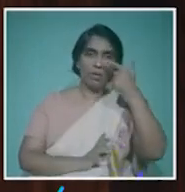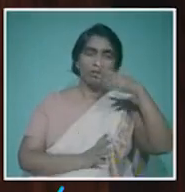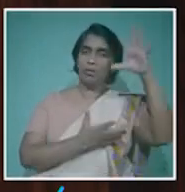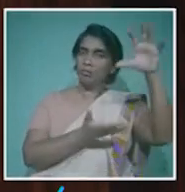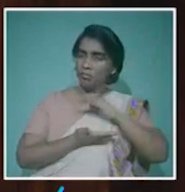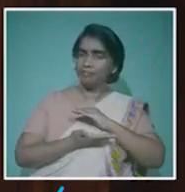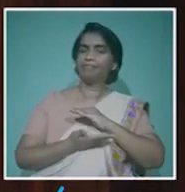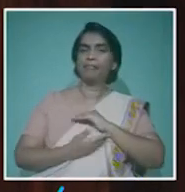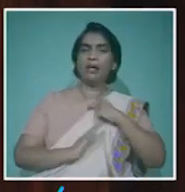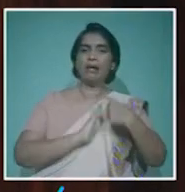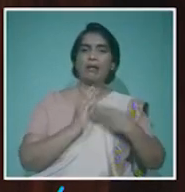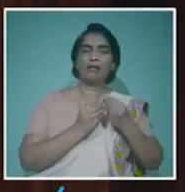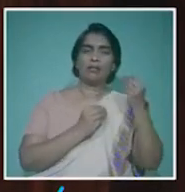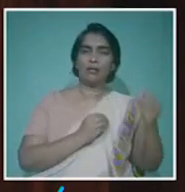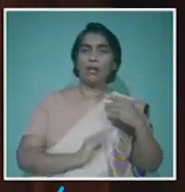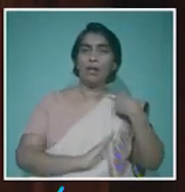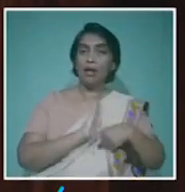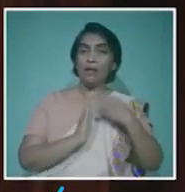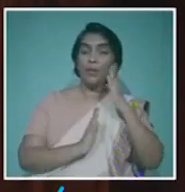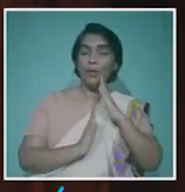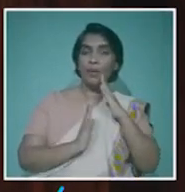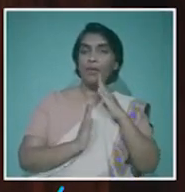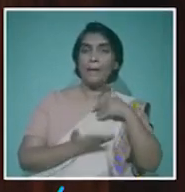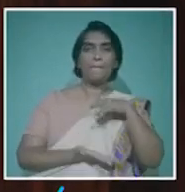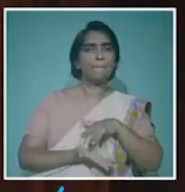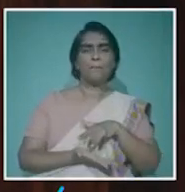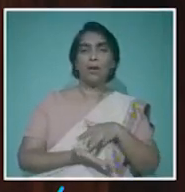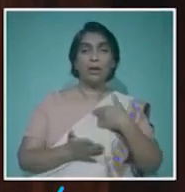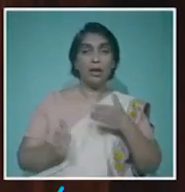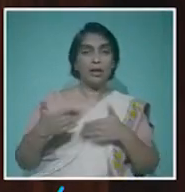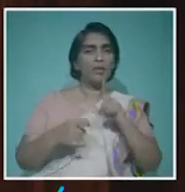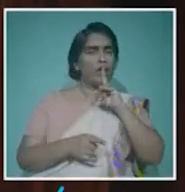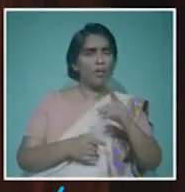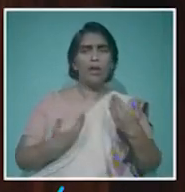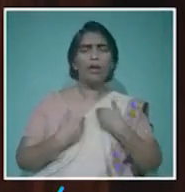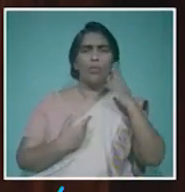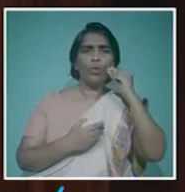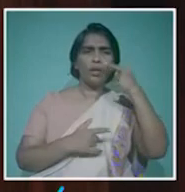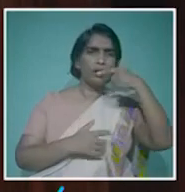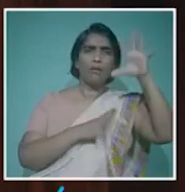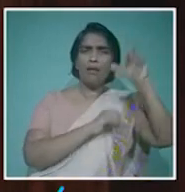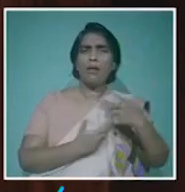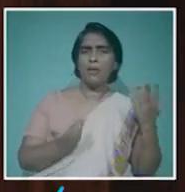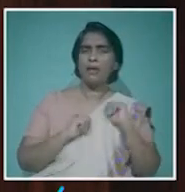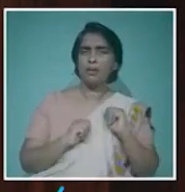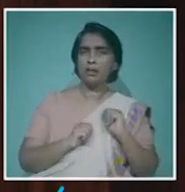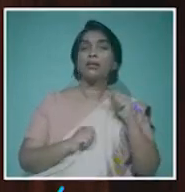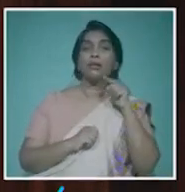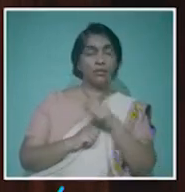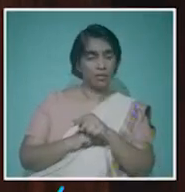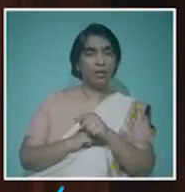අරගෙන අපිට දෙනකොට අපේ විදේශ ප්‍රතිපත්තියේ නියුට්‍රල් නම් මම කැබිනට් එකේ ඇහුවා ඇයි එහෙමනම් අපිට රුසියාවෙන් ගන්න බැරි කියලා. එතකොට